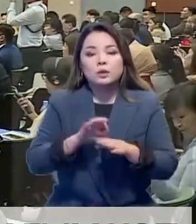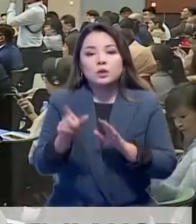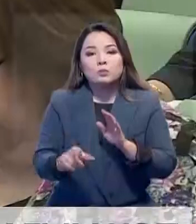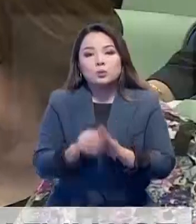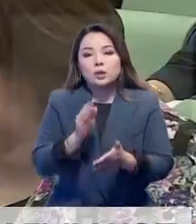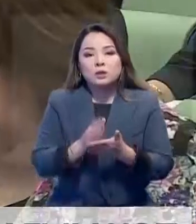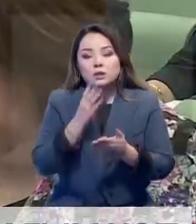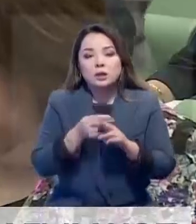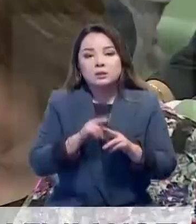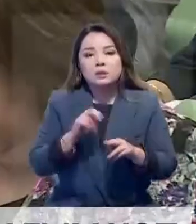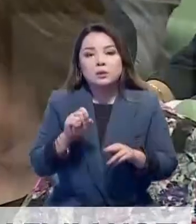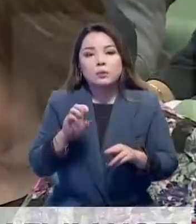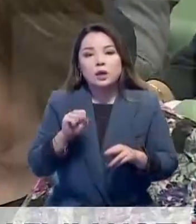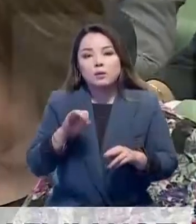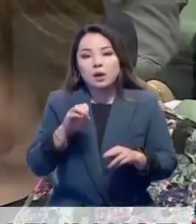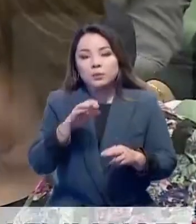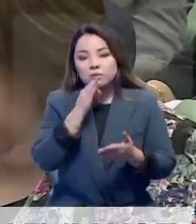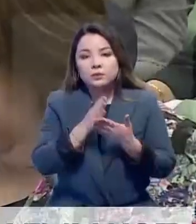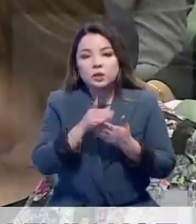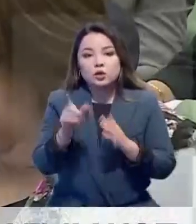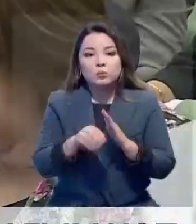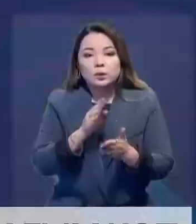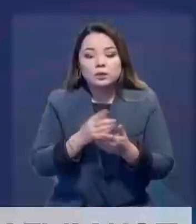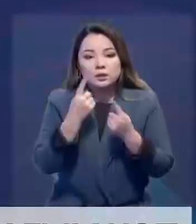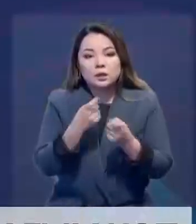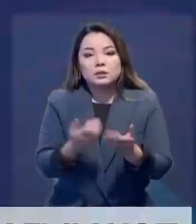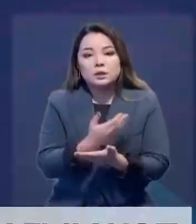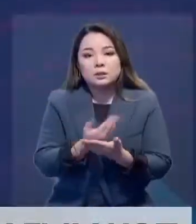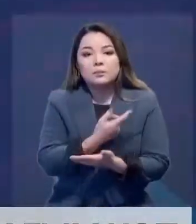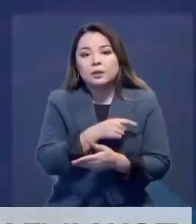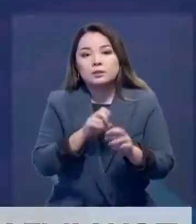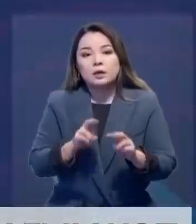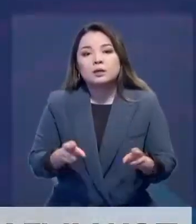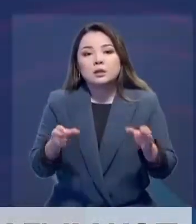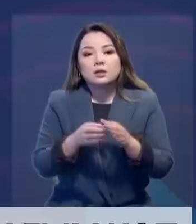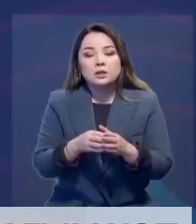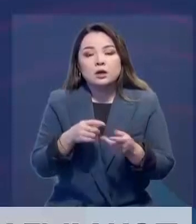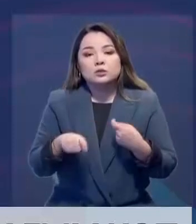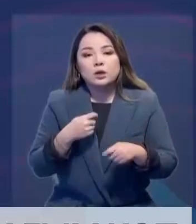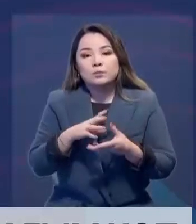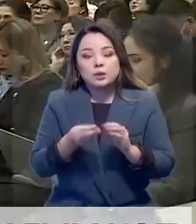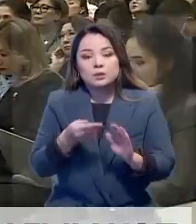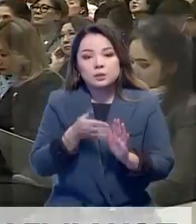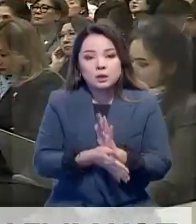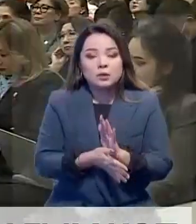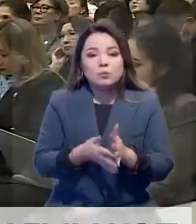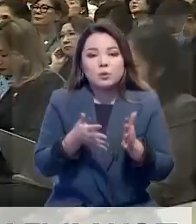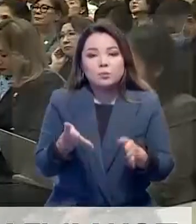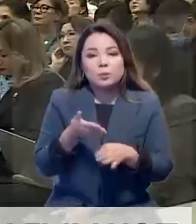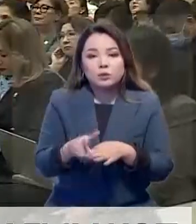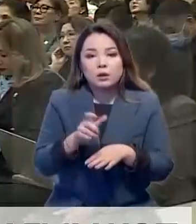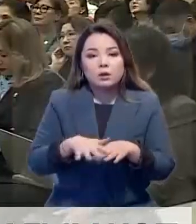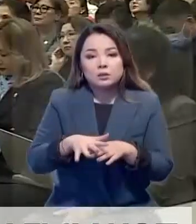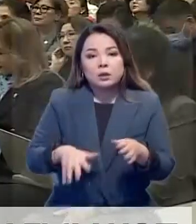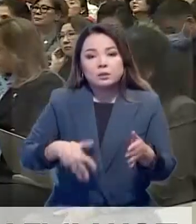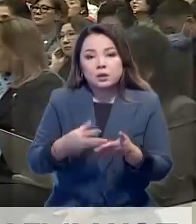депутат Асхат Аймағамбетов осыны айтты. Депутаттың дерегі бойынша медицина саласындағы шығындардың басым бөлігі халықтың